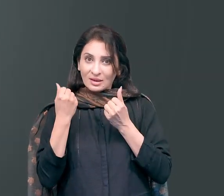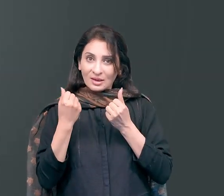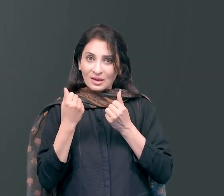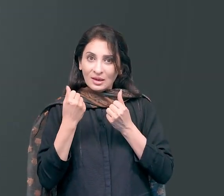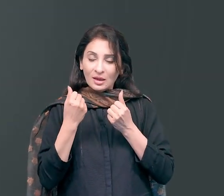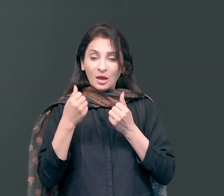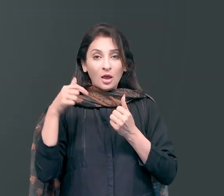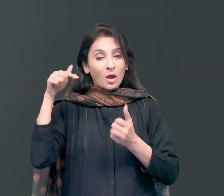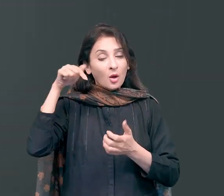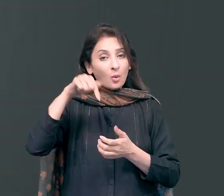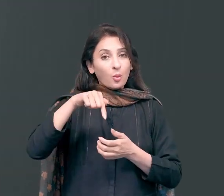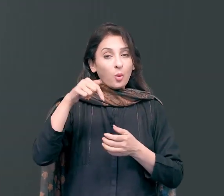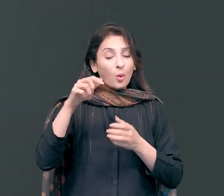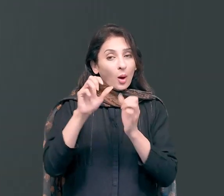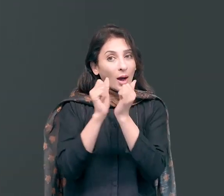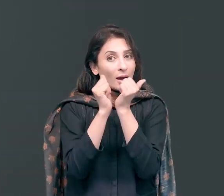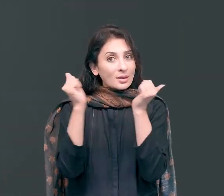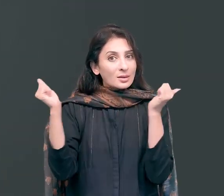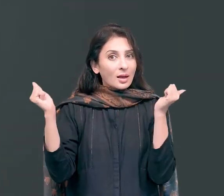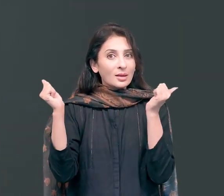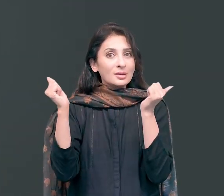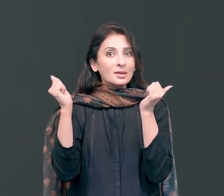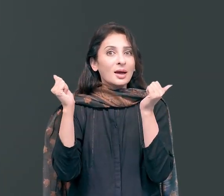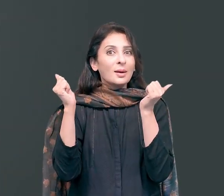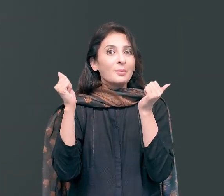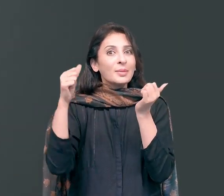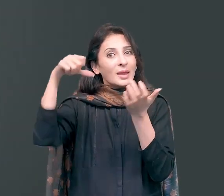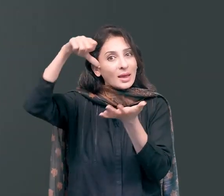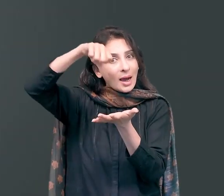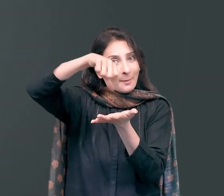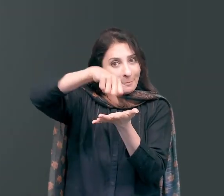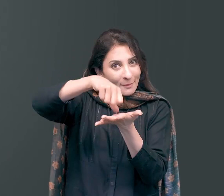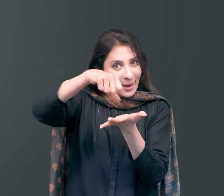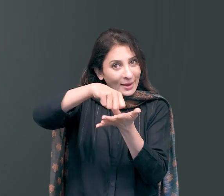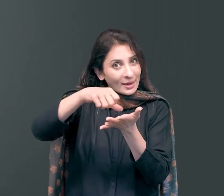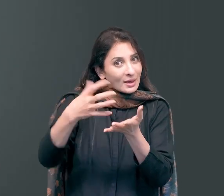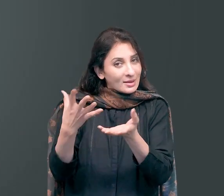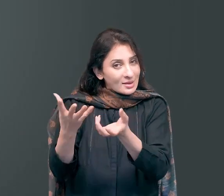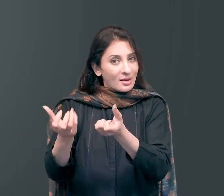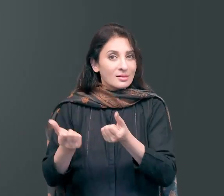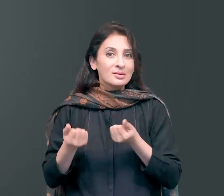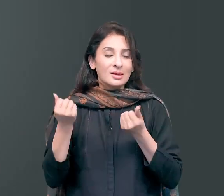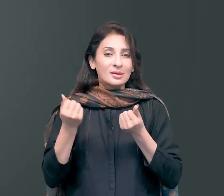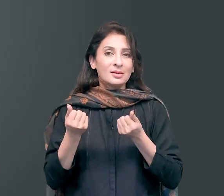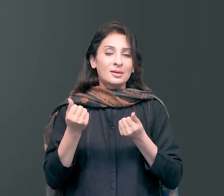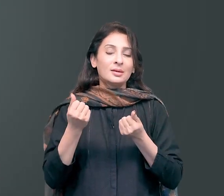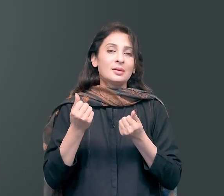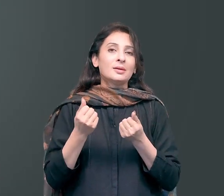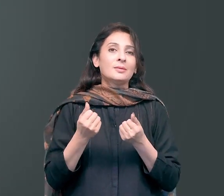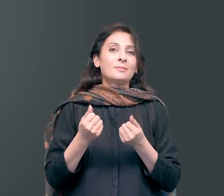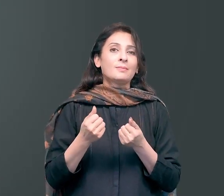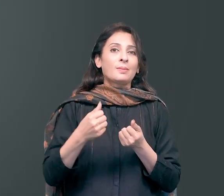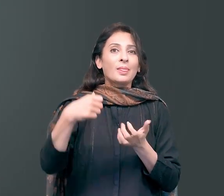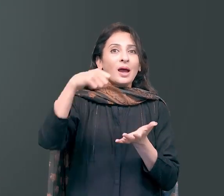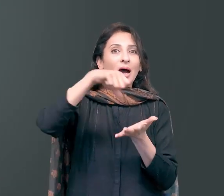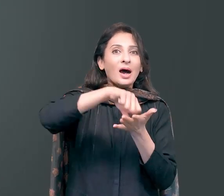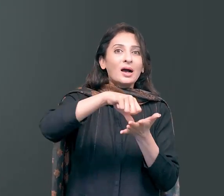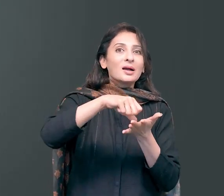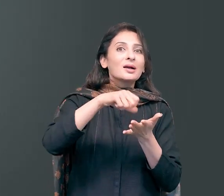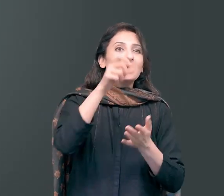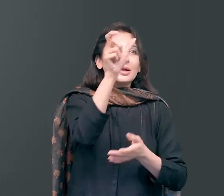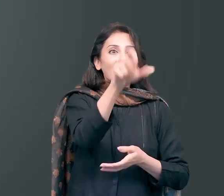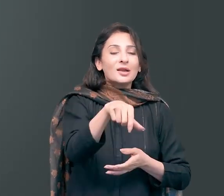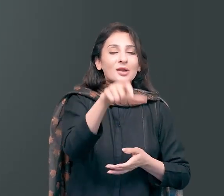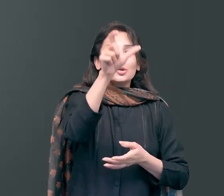کیا مسلمانوں کے اقتدار پر۔ مسلمانوں کا اقتدار کب شروع ہوا؟ وہ 1711 میں